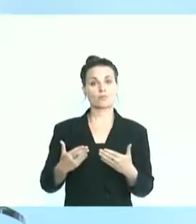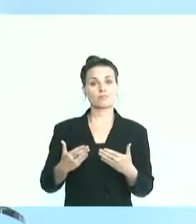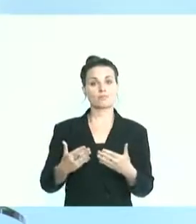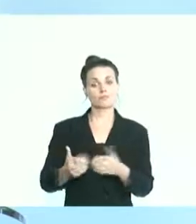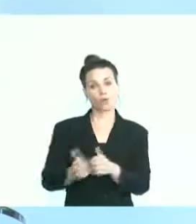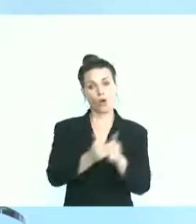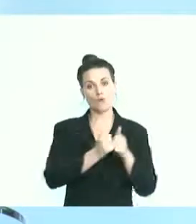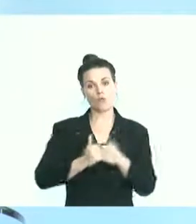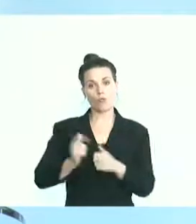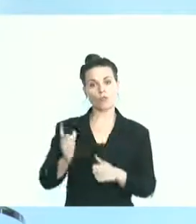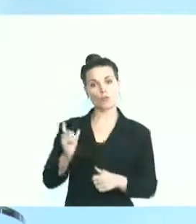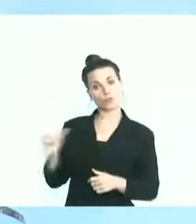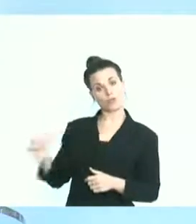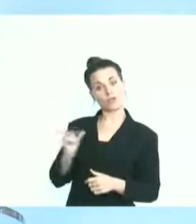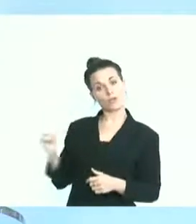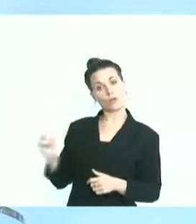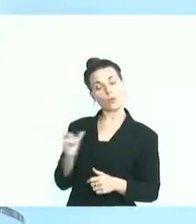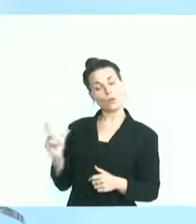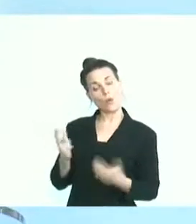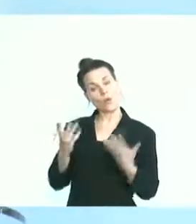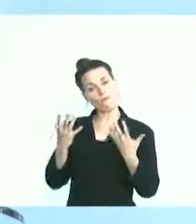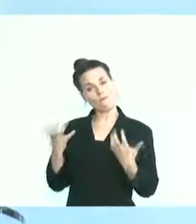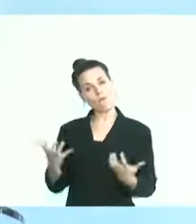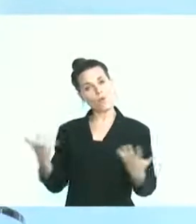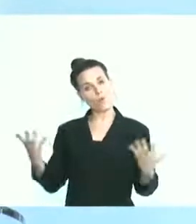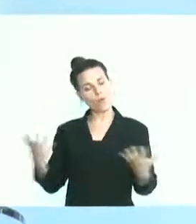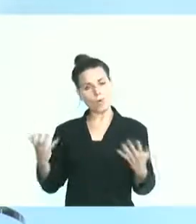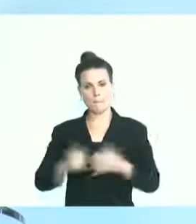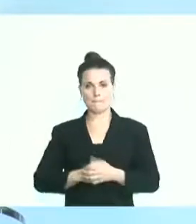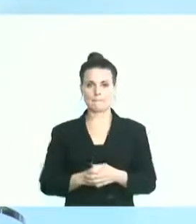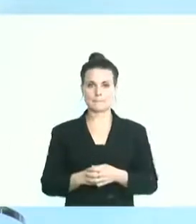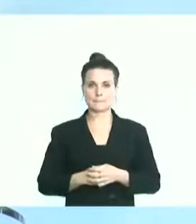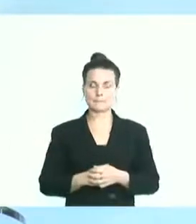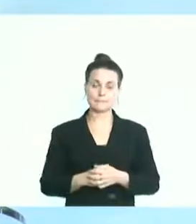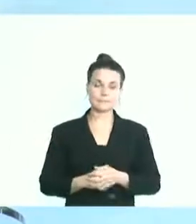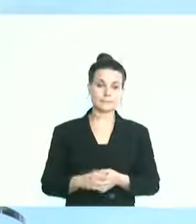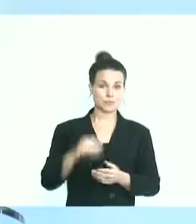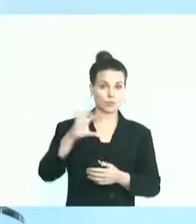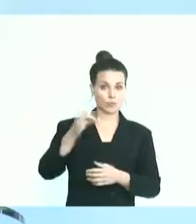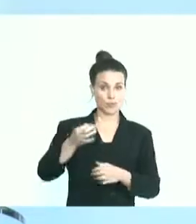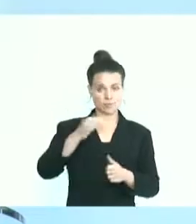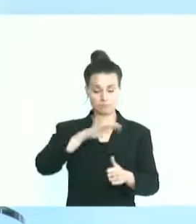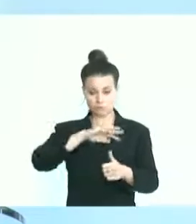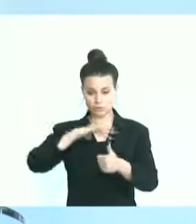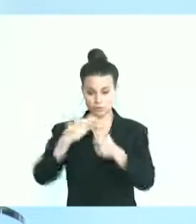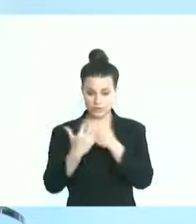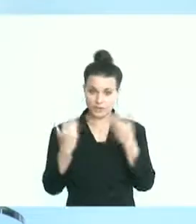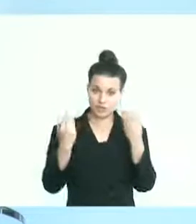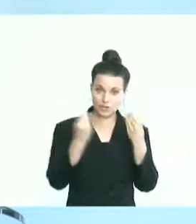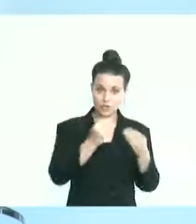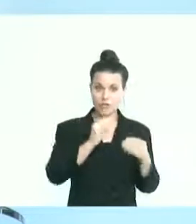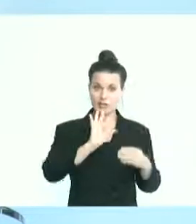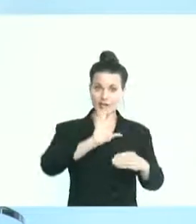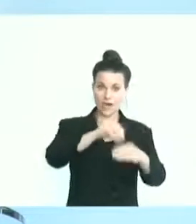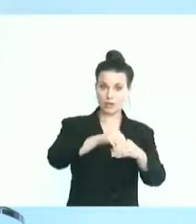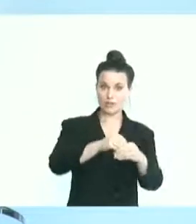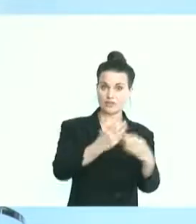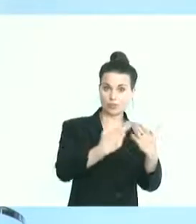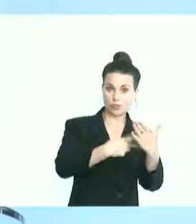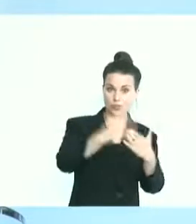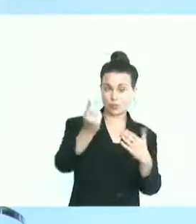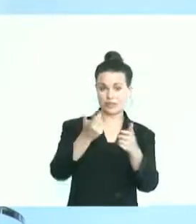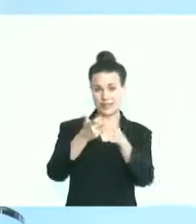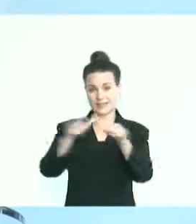crois, toutes les deux, cette volonté profonde que, oui, que notre société soit plus inclusive, plus accessible.